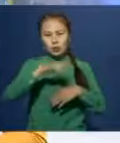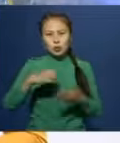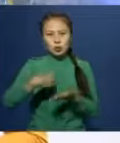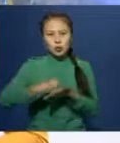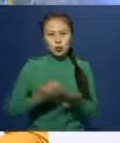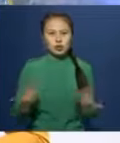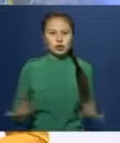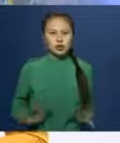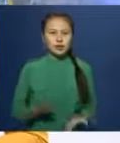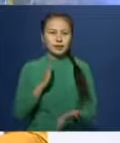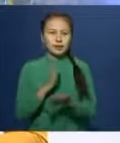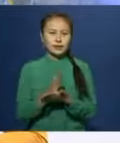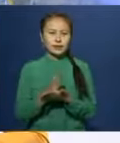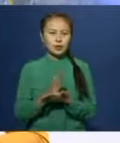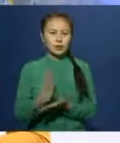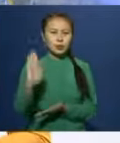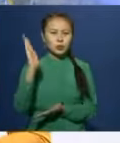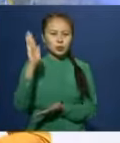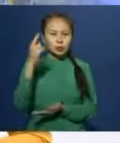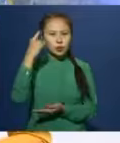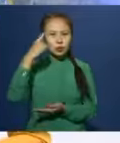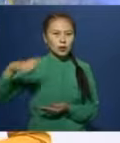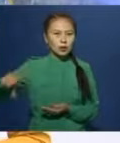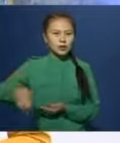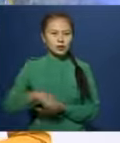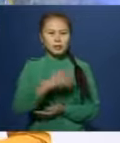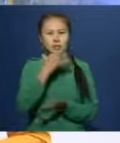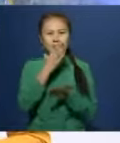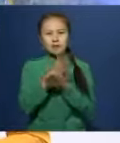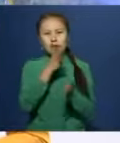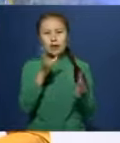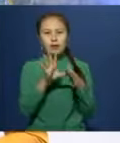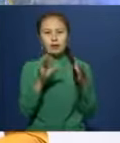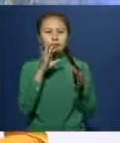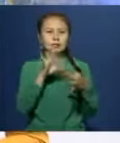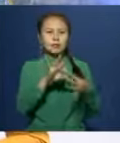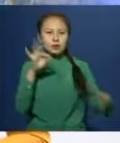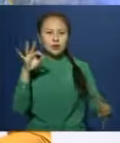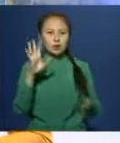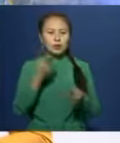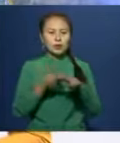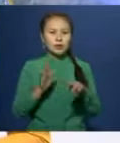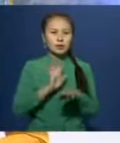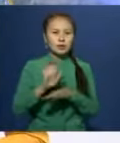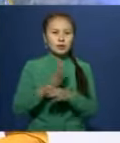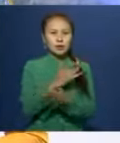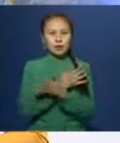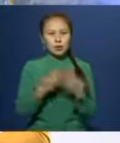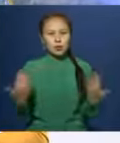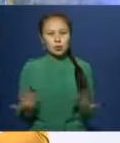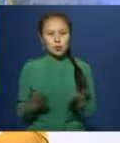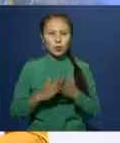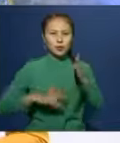жұмыс орнына ие болды. Болашақта жол бойына жан бітіретін электр желілері тартылып, өндірістік техникалық ғимараттар, тұрғын үйлер